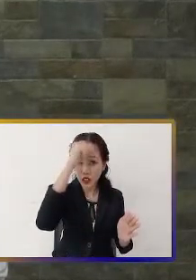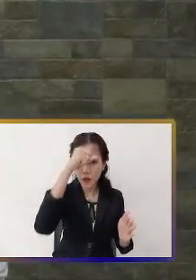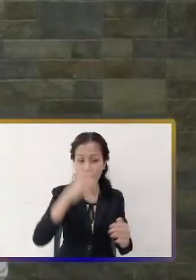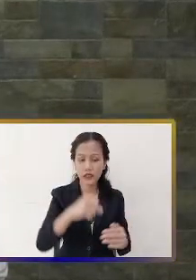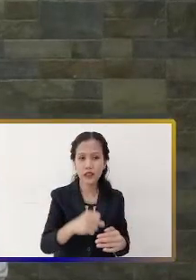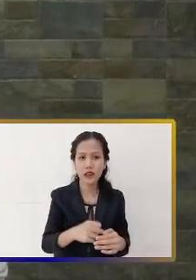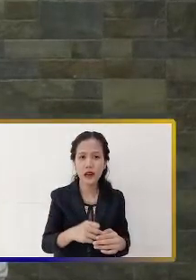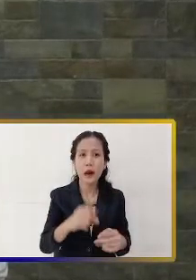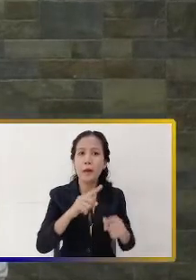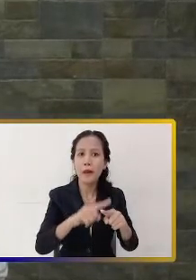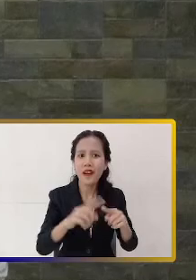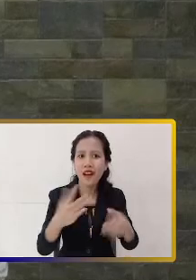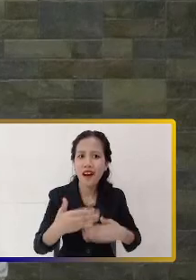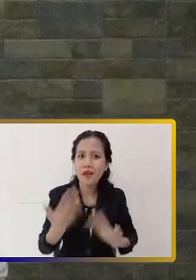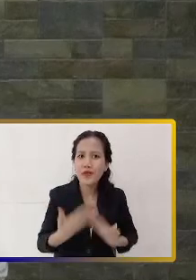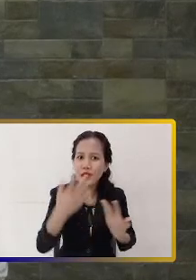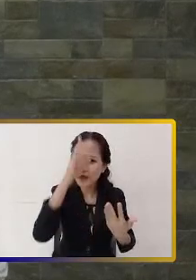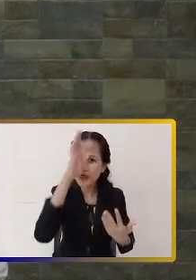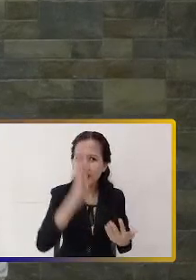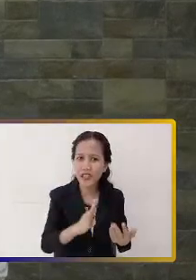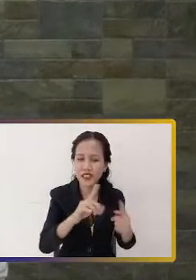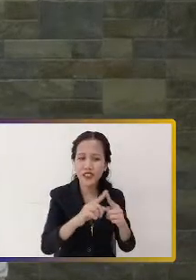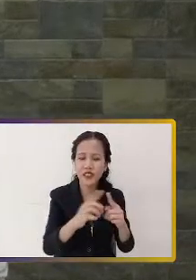sa hiningi ni Solomon.